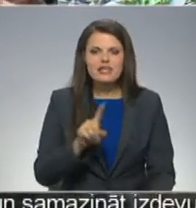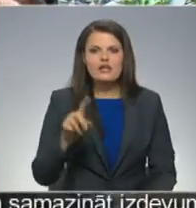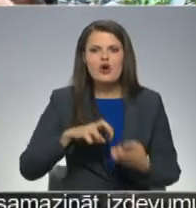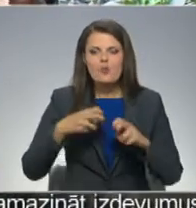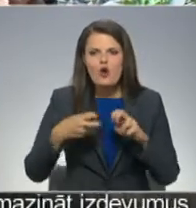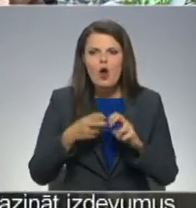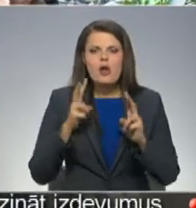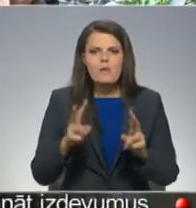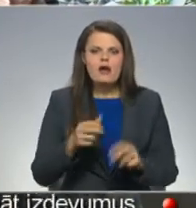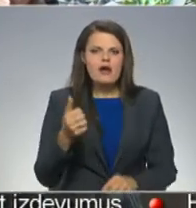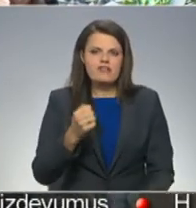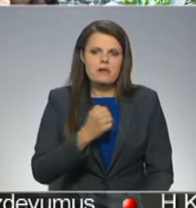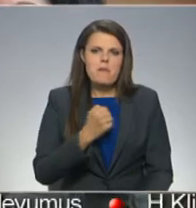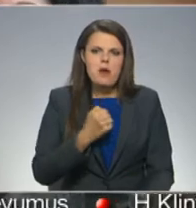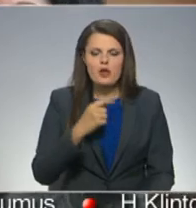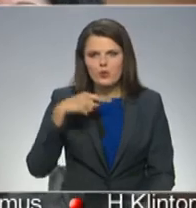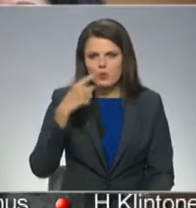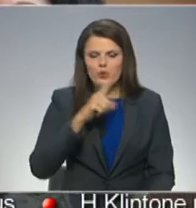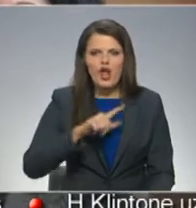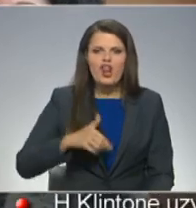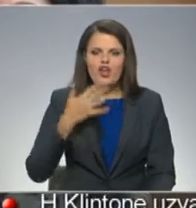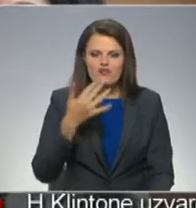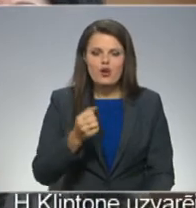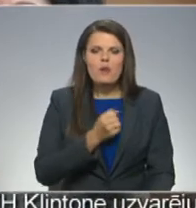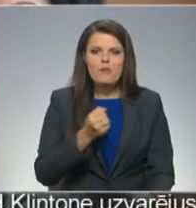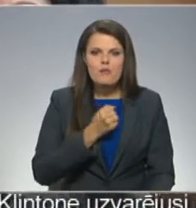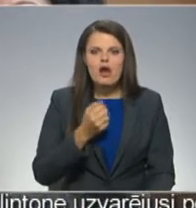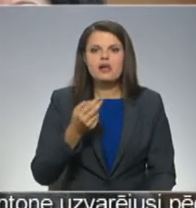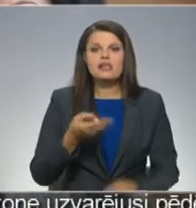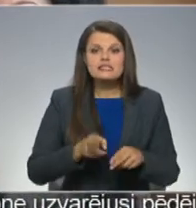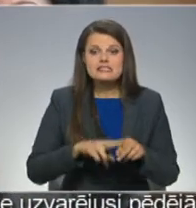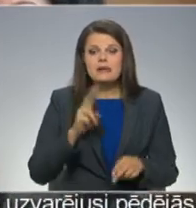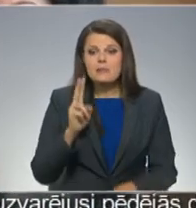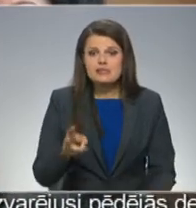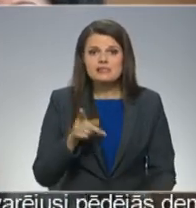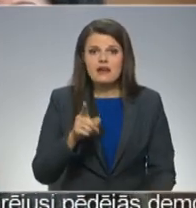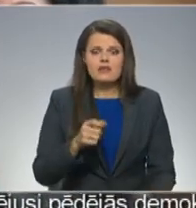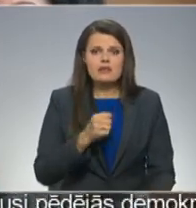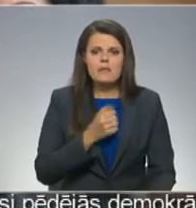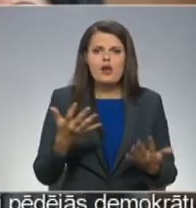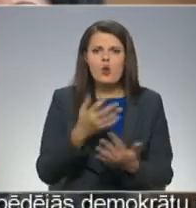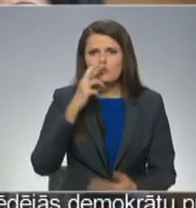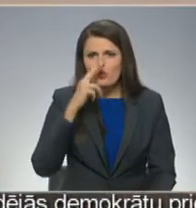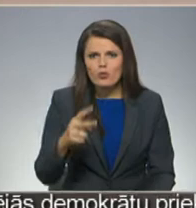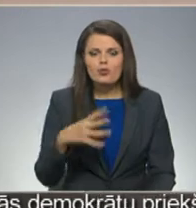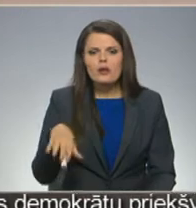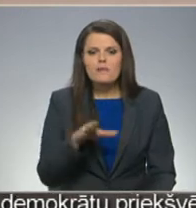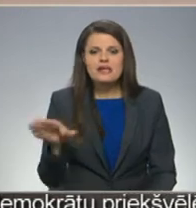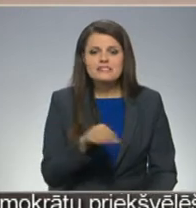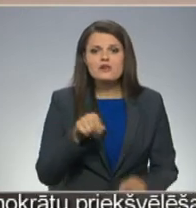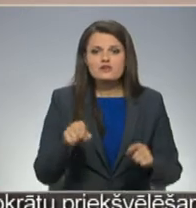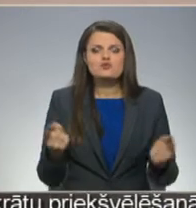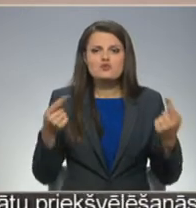ka viņi baidās runāt latviski. Baidās vienkārši no tādēļ, ka viņi baidās pielaist kaut kādas kļūdas. Mēs visu šo